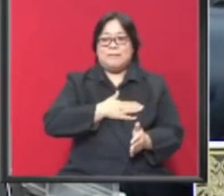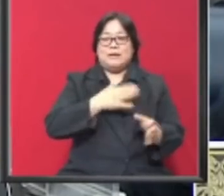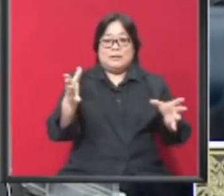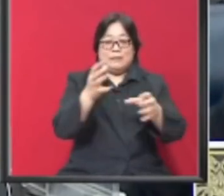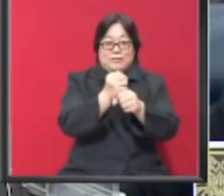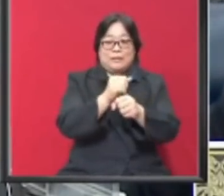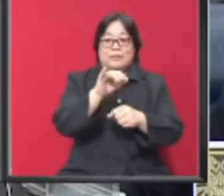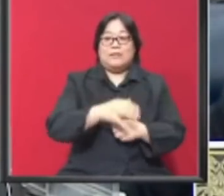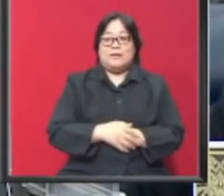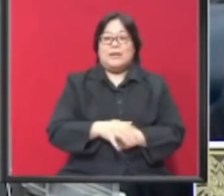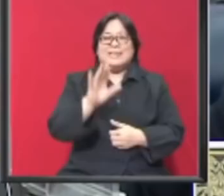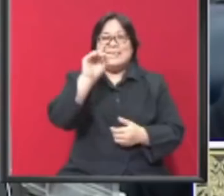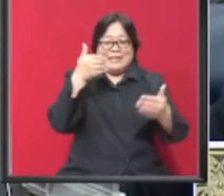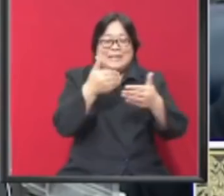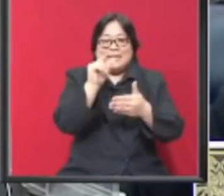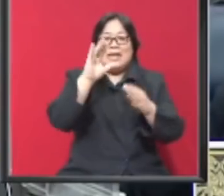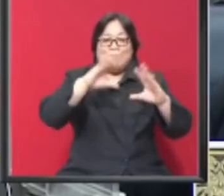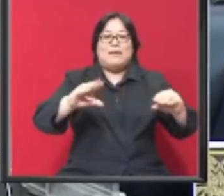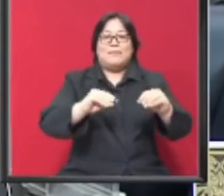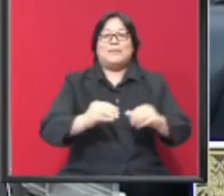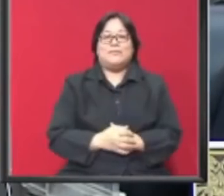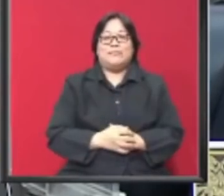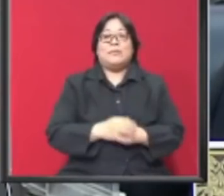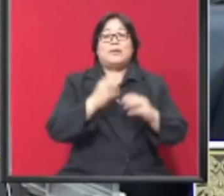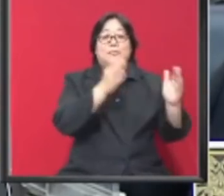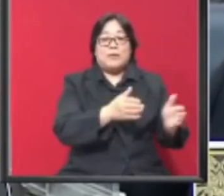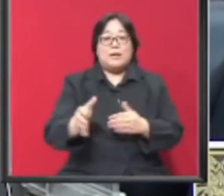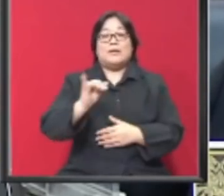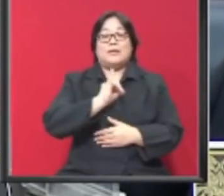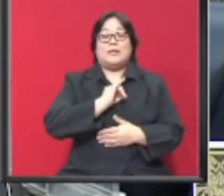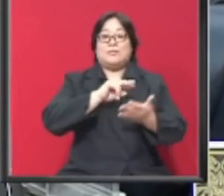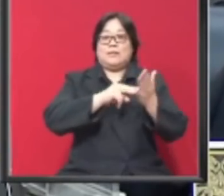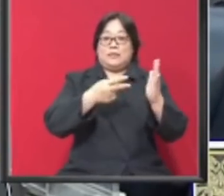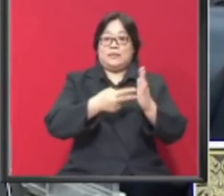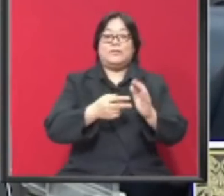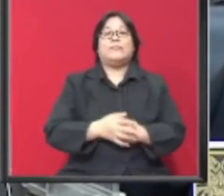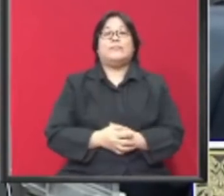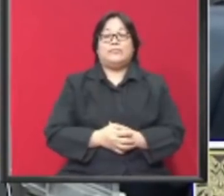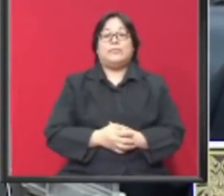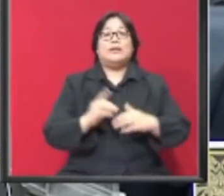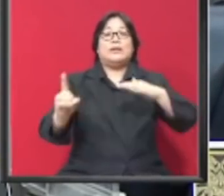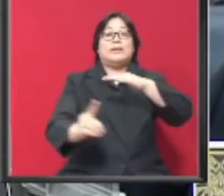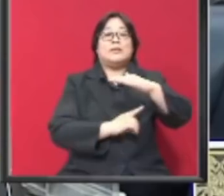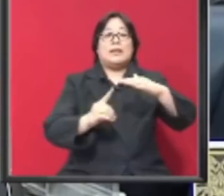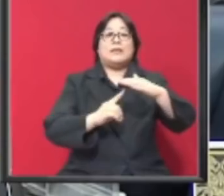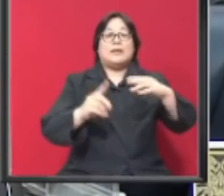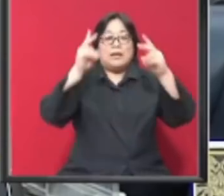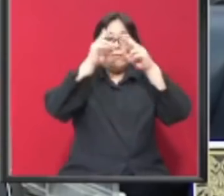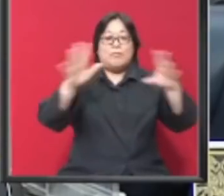dirumuskan yang bermain lebih baik rancangan Yang saya maksudkan ialah dasar